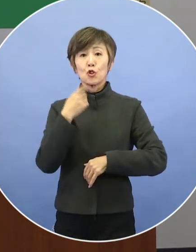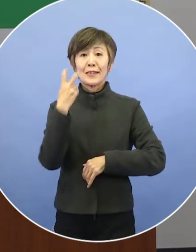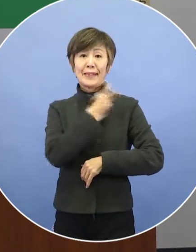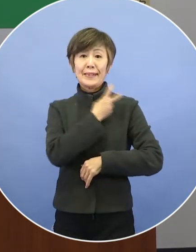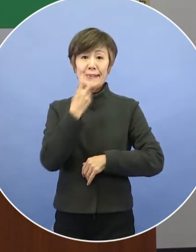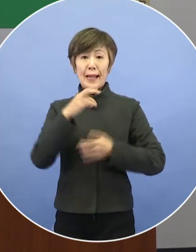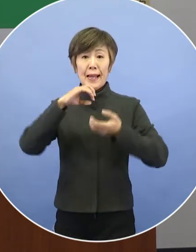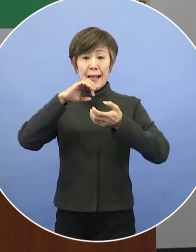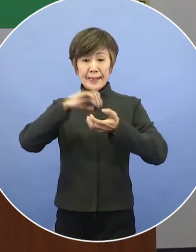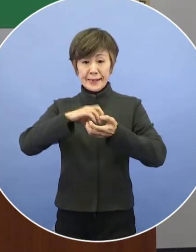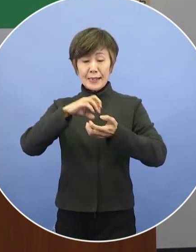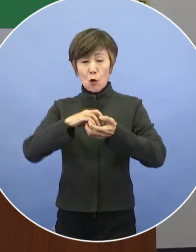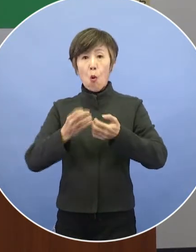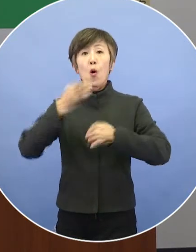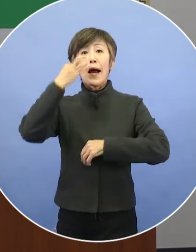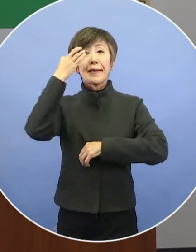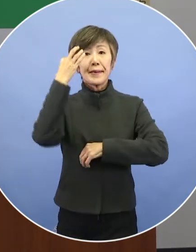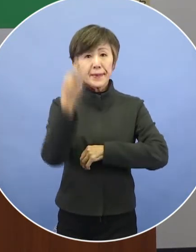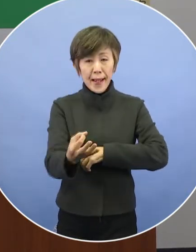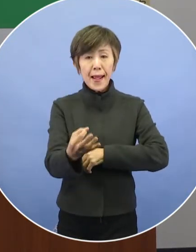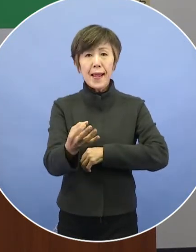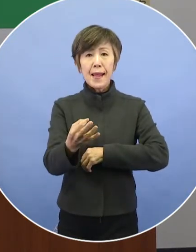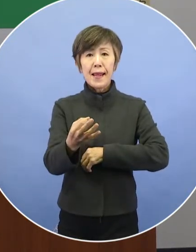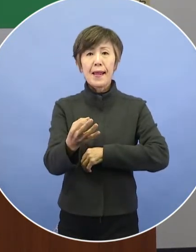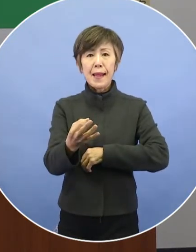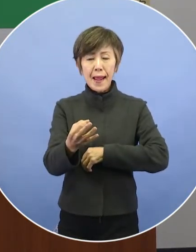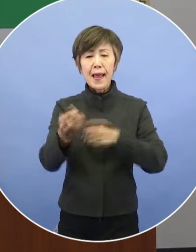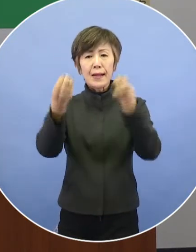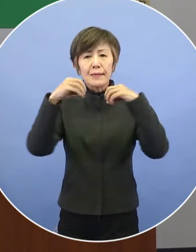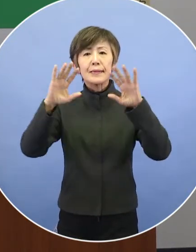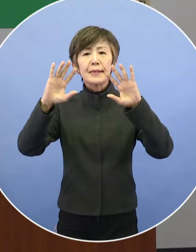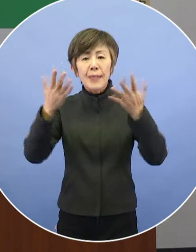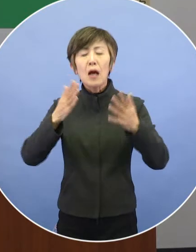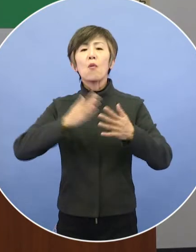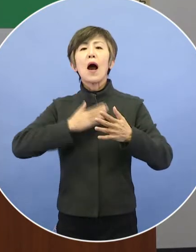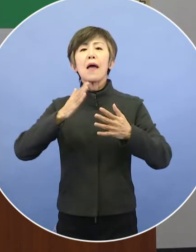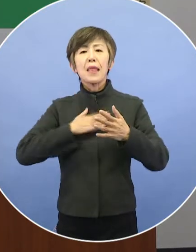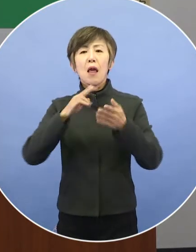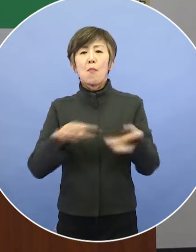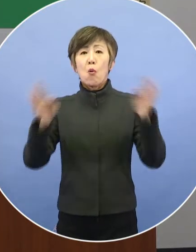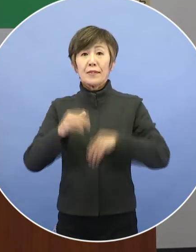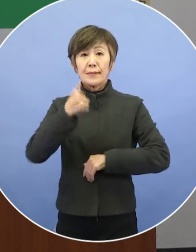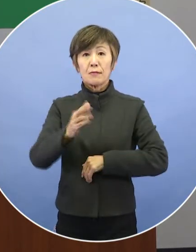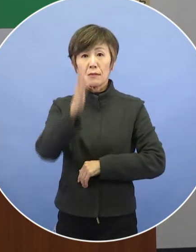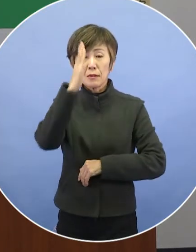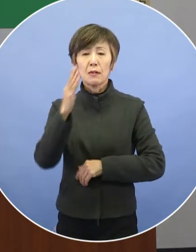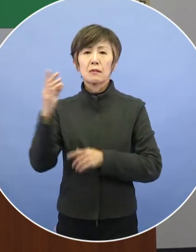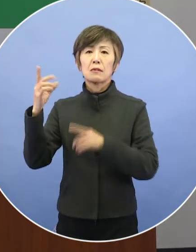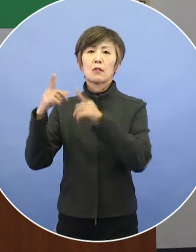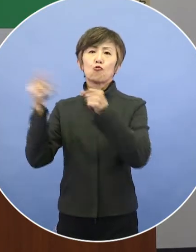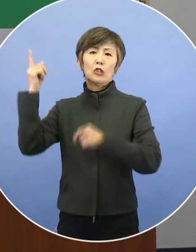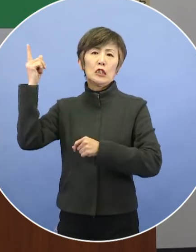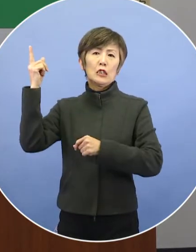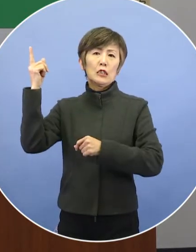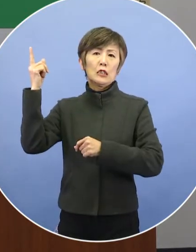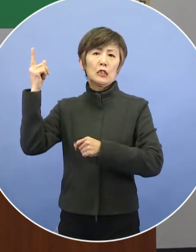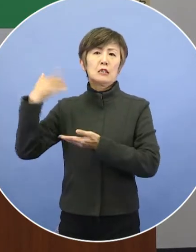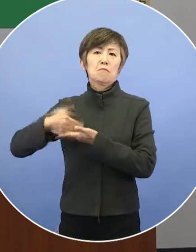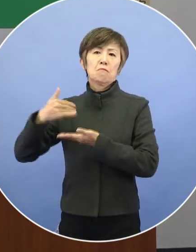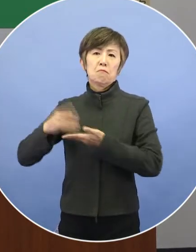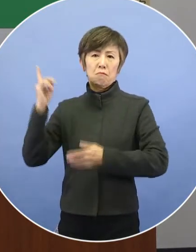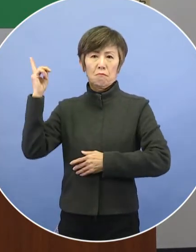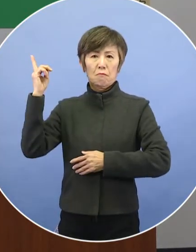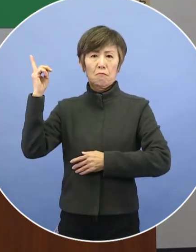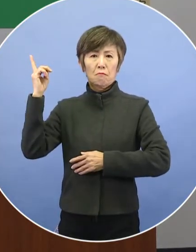で買って調べて陰性だけど課税みたいなのよねっていう時に病院行ってくださいまあこれはあののご推奨